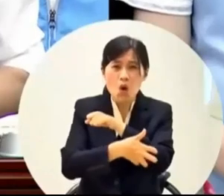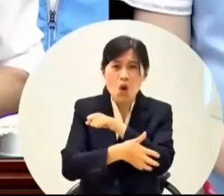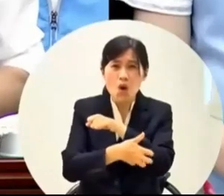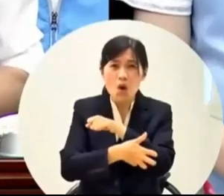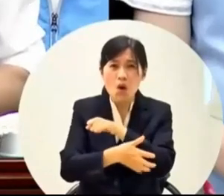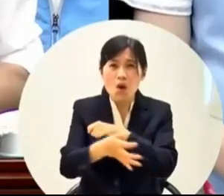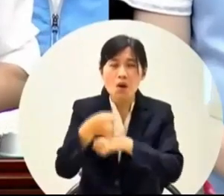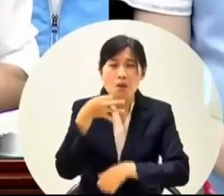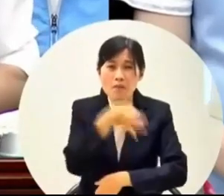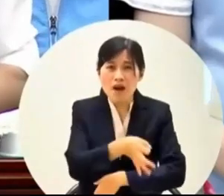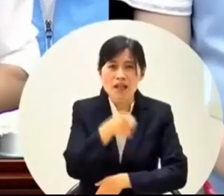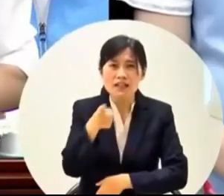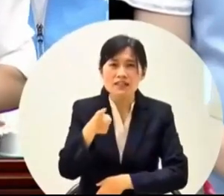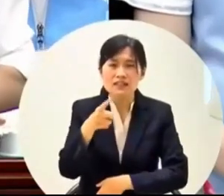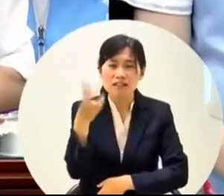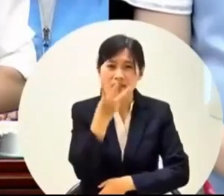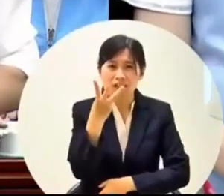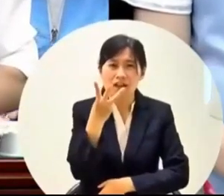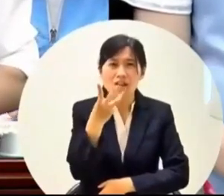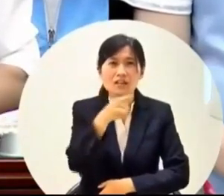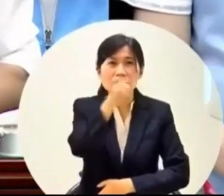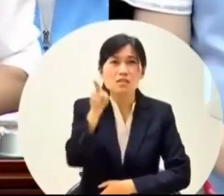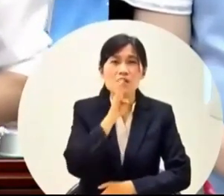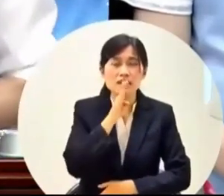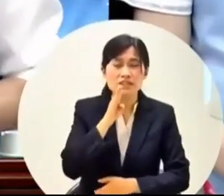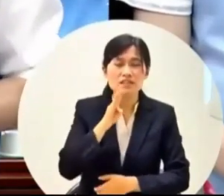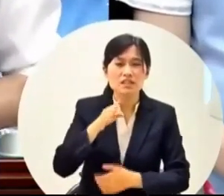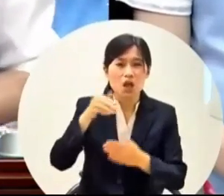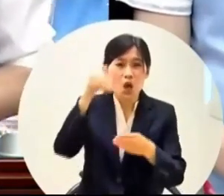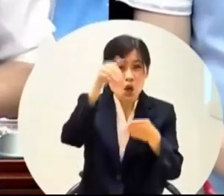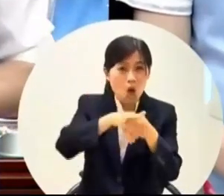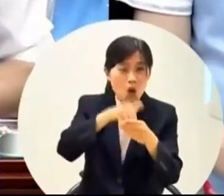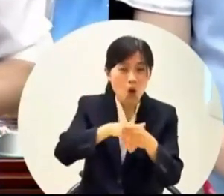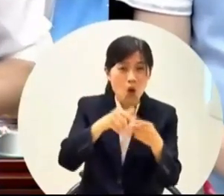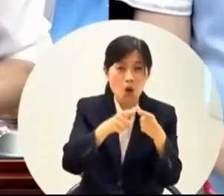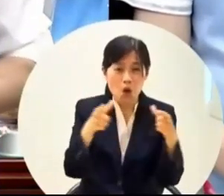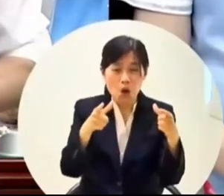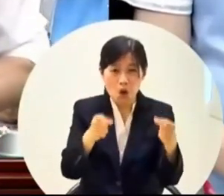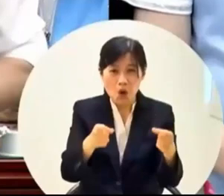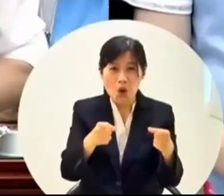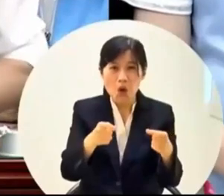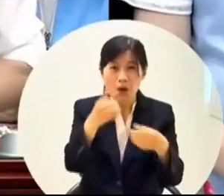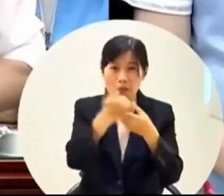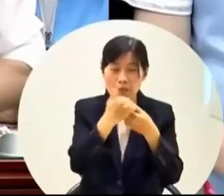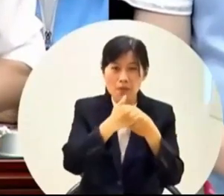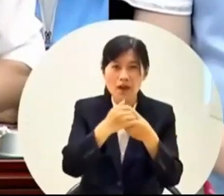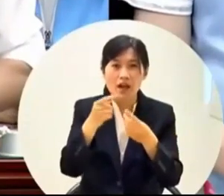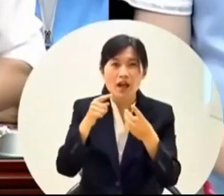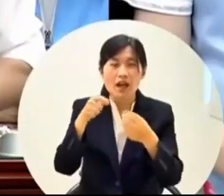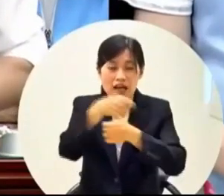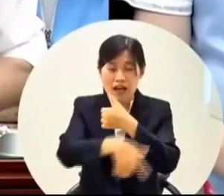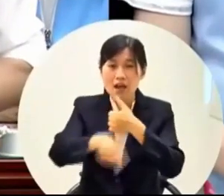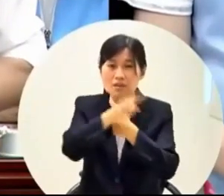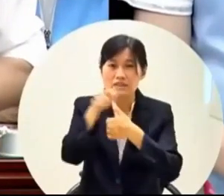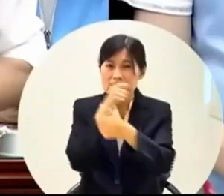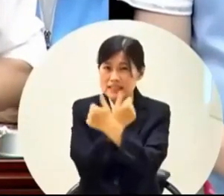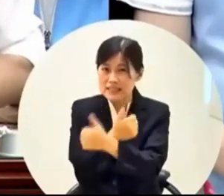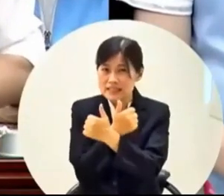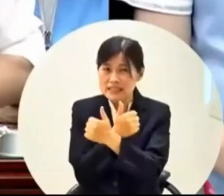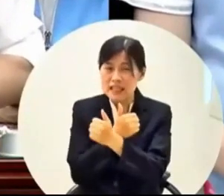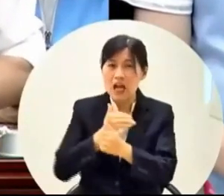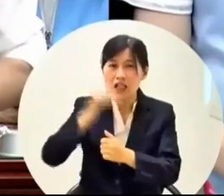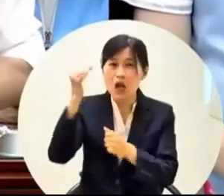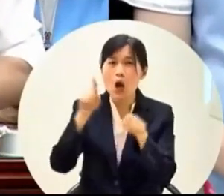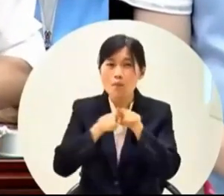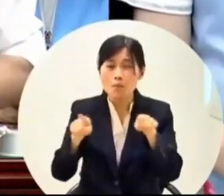条路来的？各位议员跟我一样是从选票来的，市府团队做到这边很多是考试来的，高普考，另外一种是